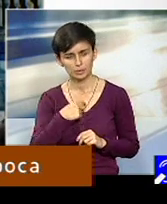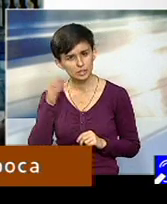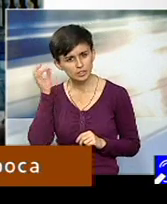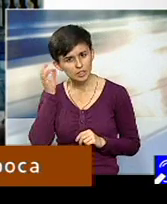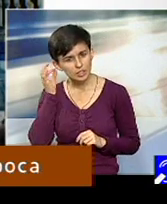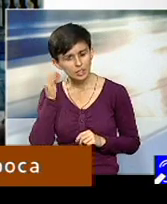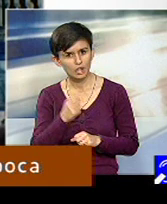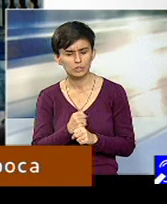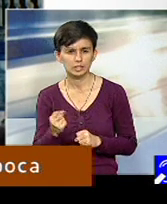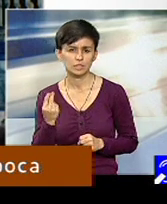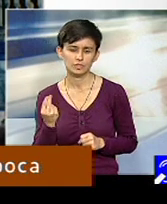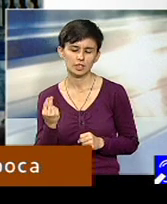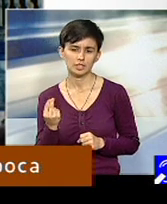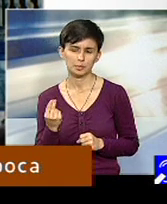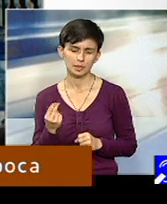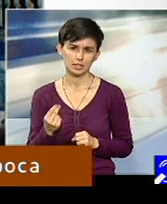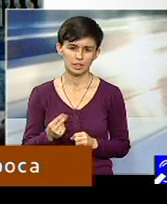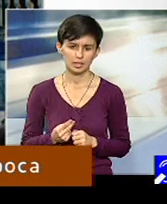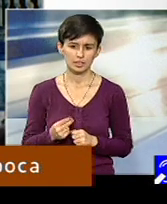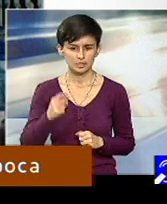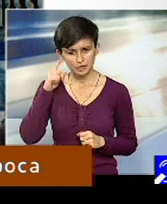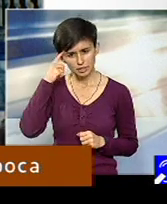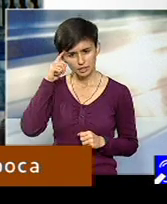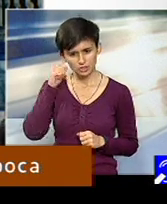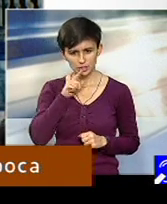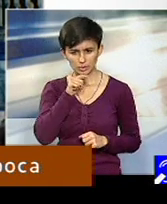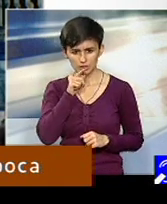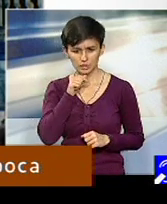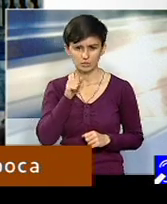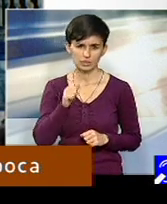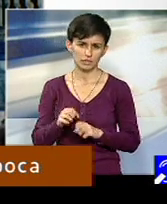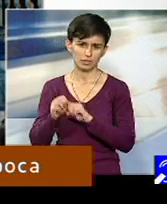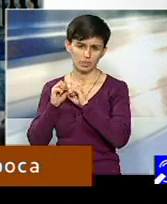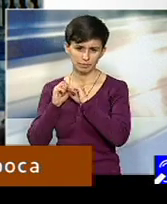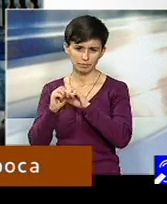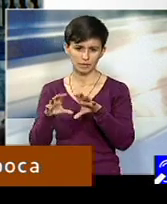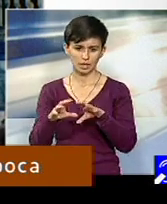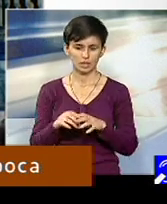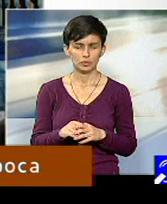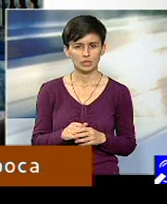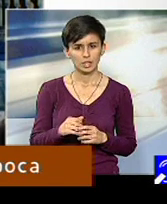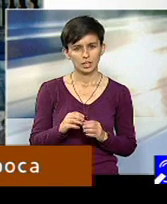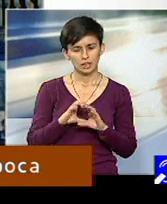seama de unde vor arunca ei mingea sau unde aruncă